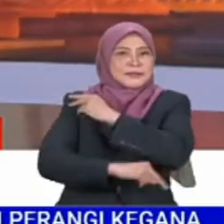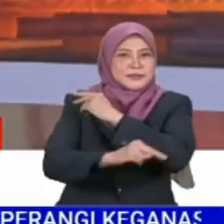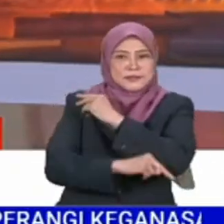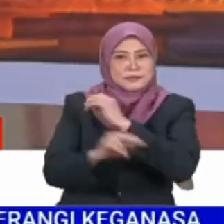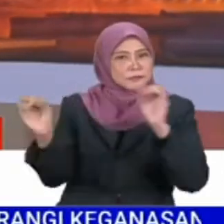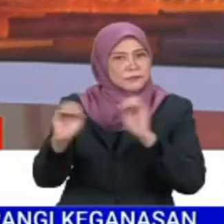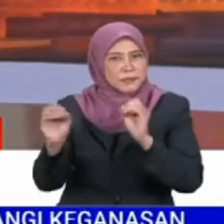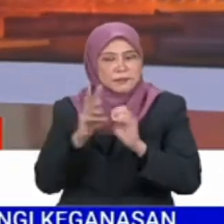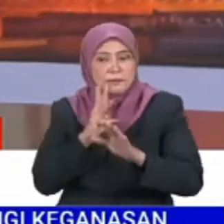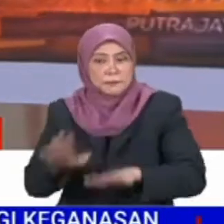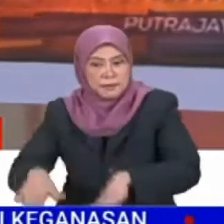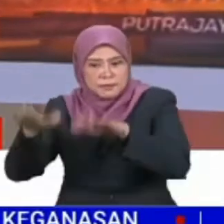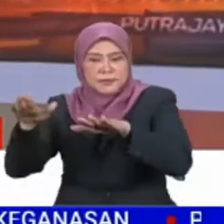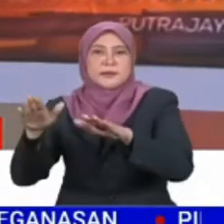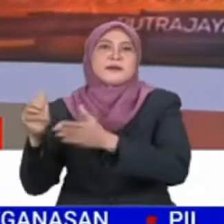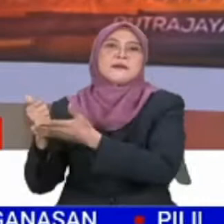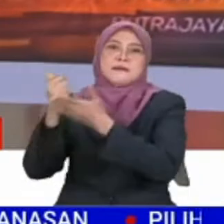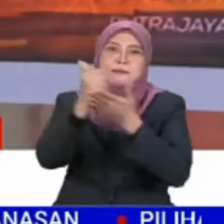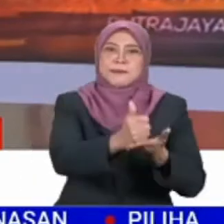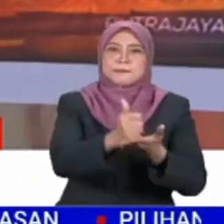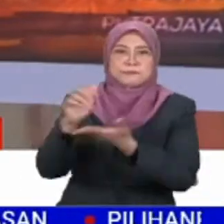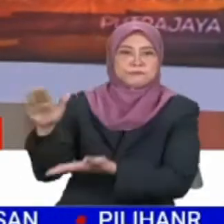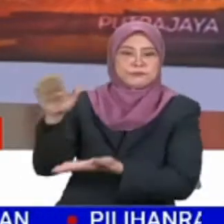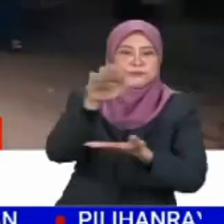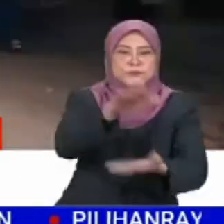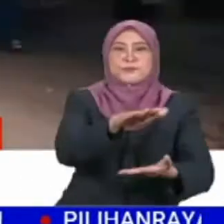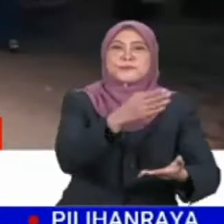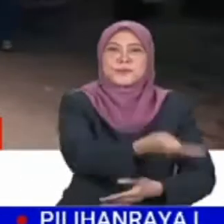terlibat bencana itu.